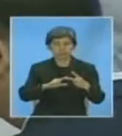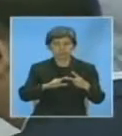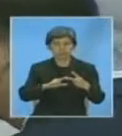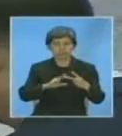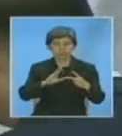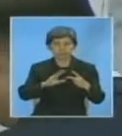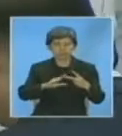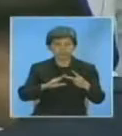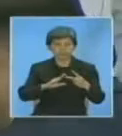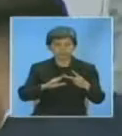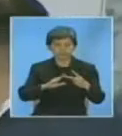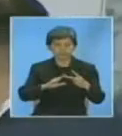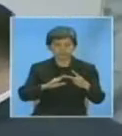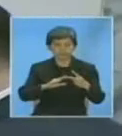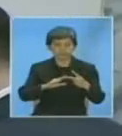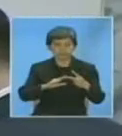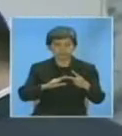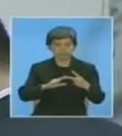สุรชัย